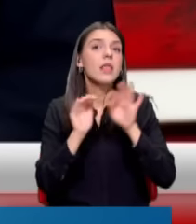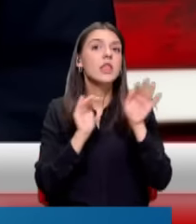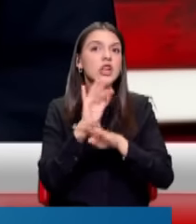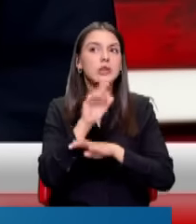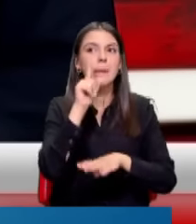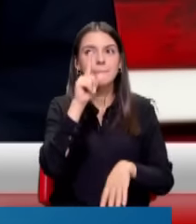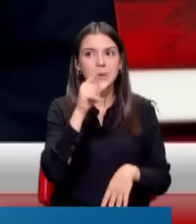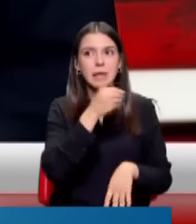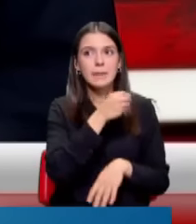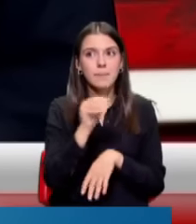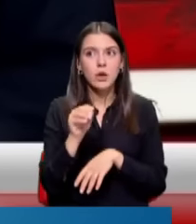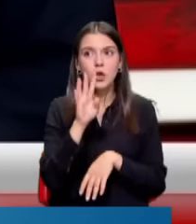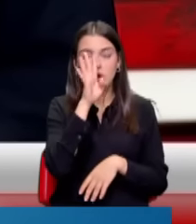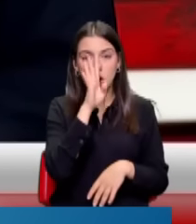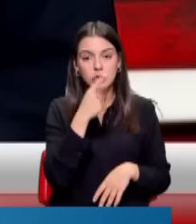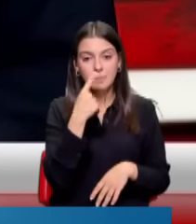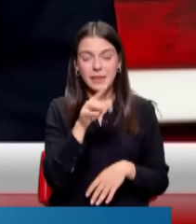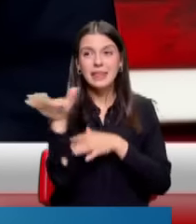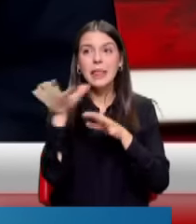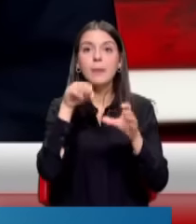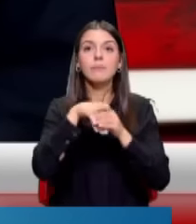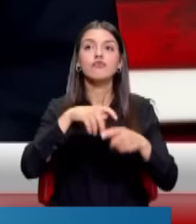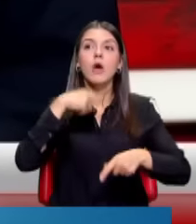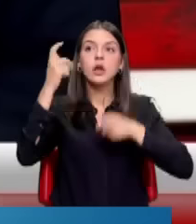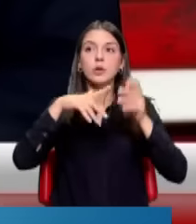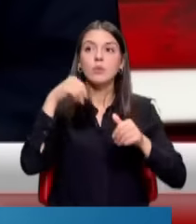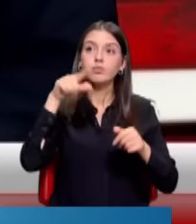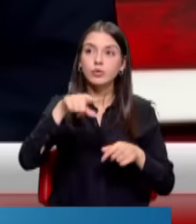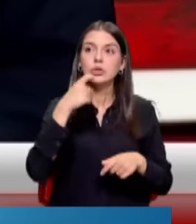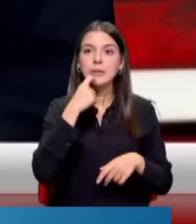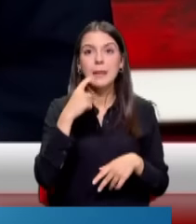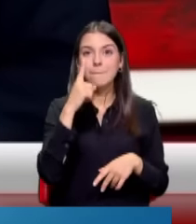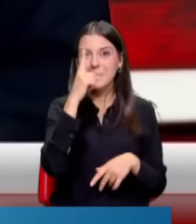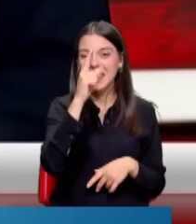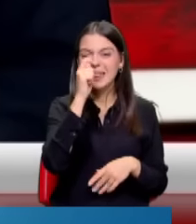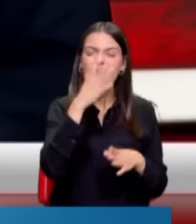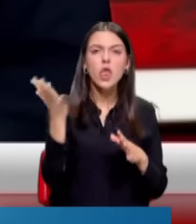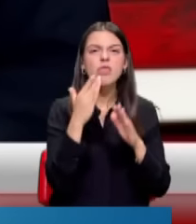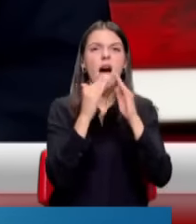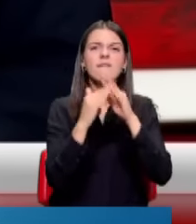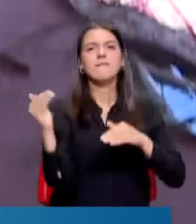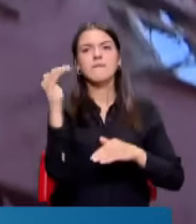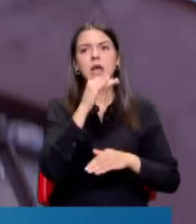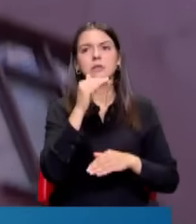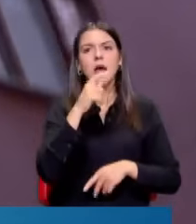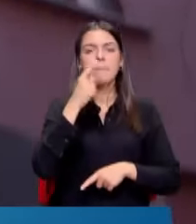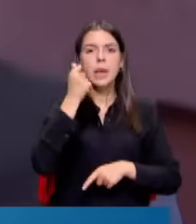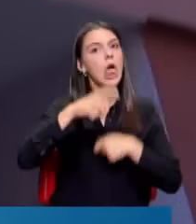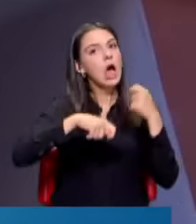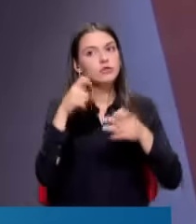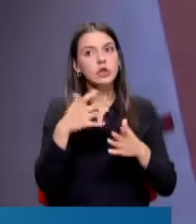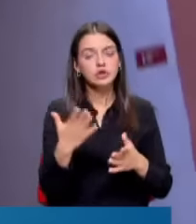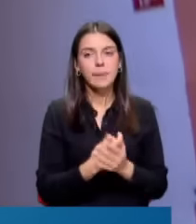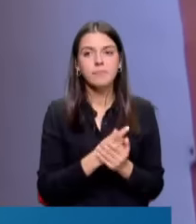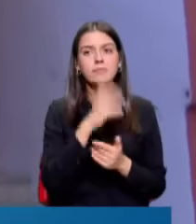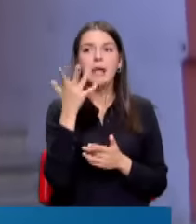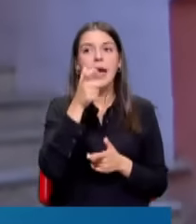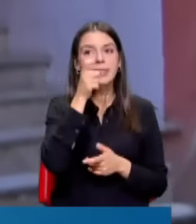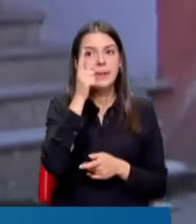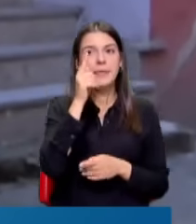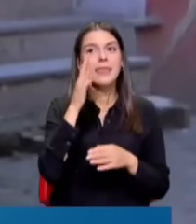lira bir kaynak deprem için harcandı. Bu sene yine 1 trilyonun üzerinde bir kaynak harcanacak. Yine bir çarpıcı gerçek,